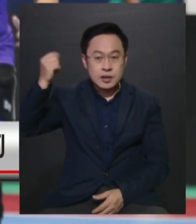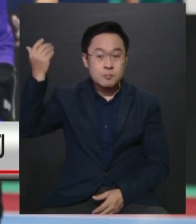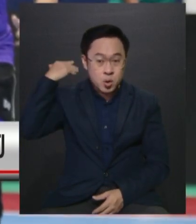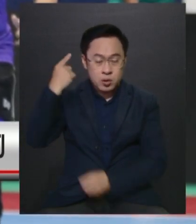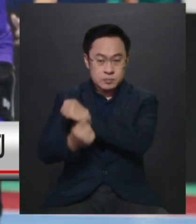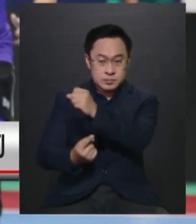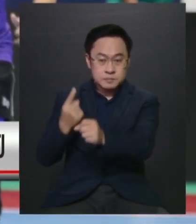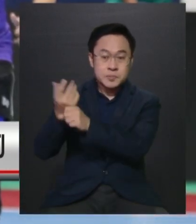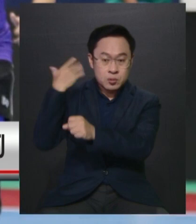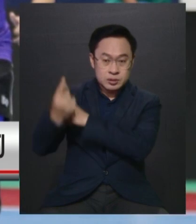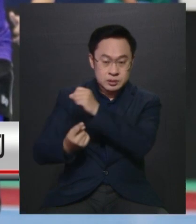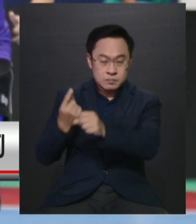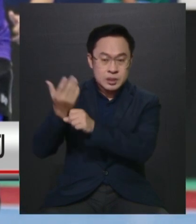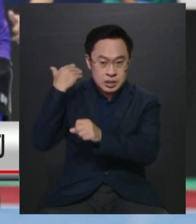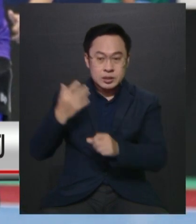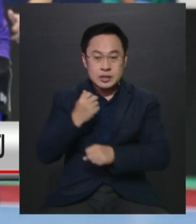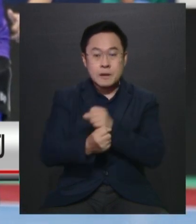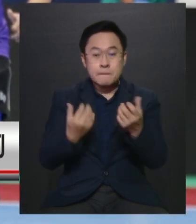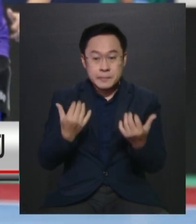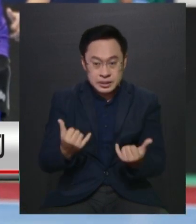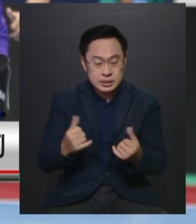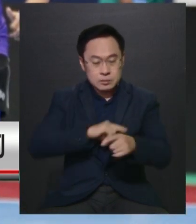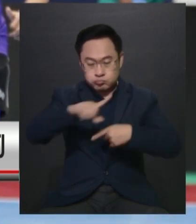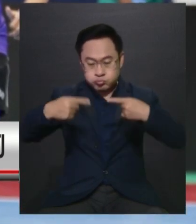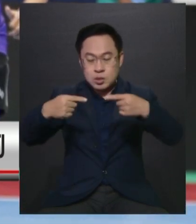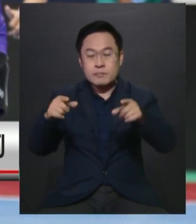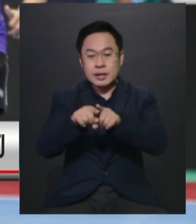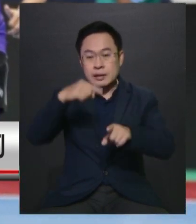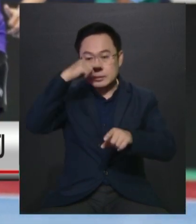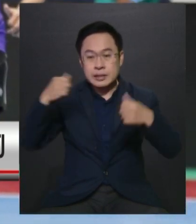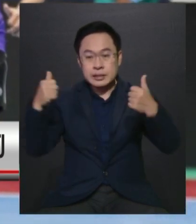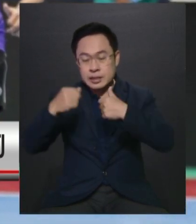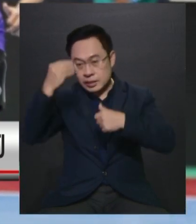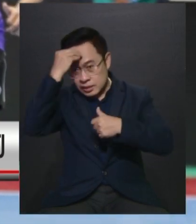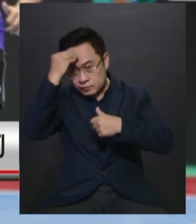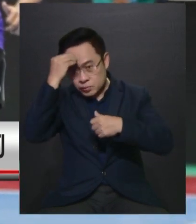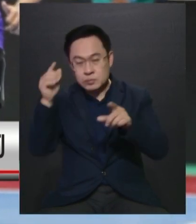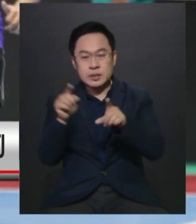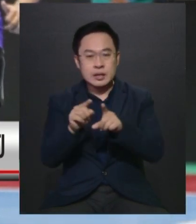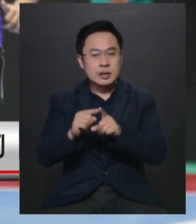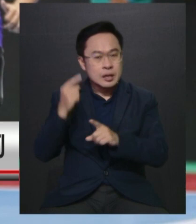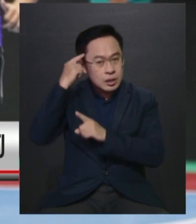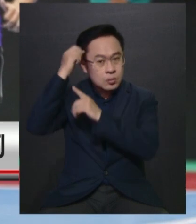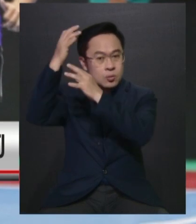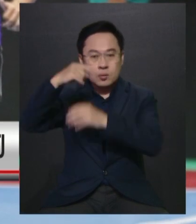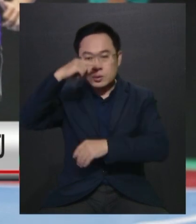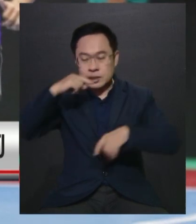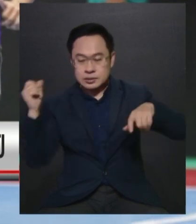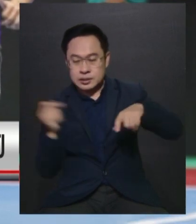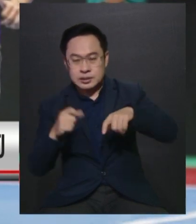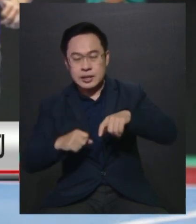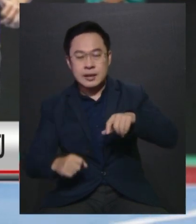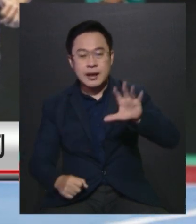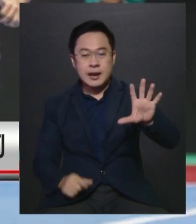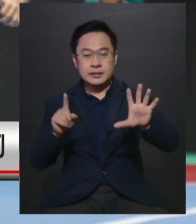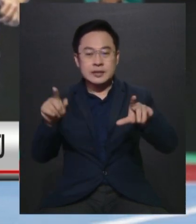ประตูต่อ1เพราะฉะนั้นในปีนี้ในวันนี้ตอนเย็น 5:30 ก็หวังเช่นเดียวกันนะคะว่าจะสามารถเอาชนะญี่ปุ่นมาได้ด้วย